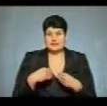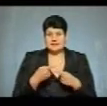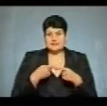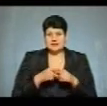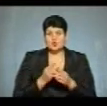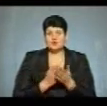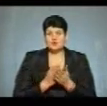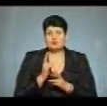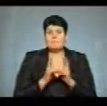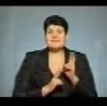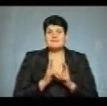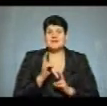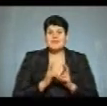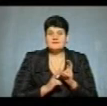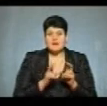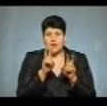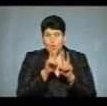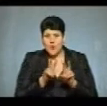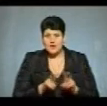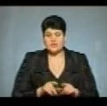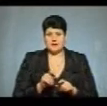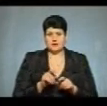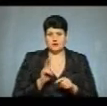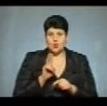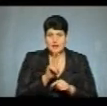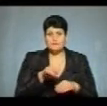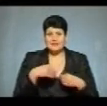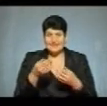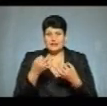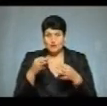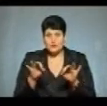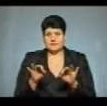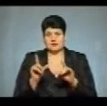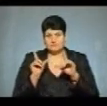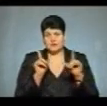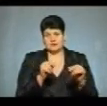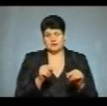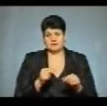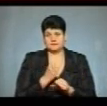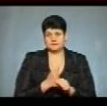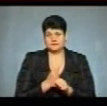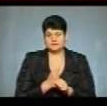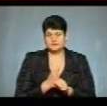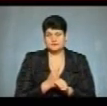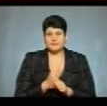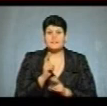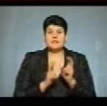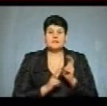технічною службою підприємства, яка оглядає тролейбус і дає йому дозвіл на виїзд на лінію. На